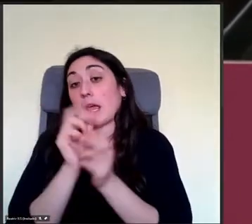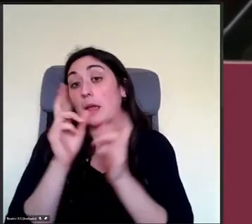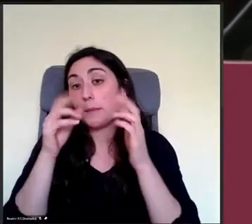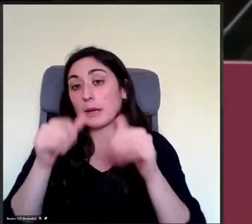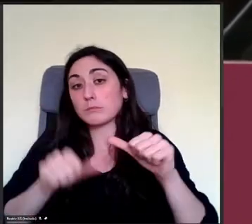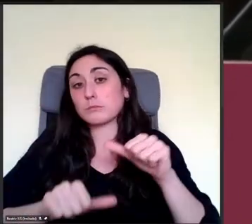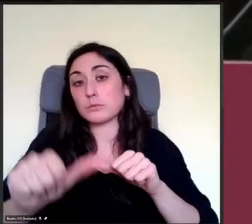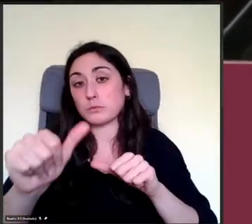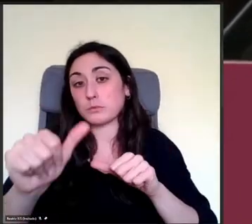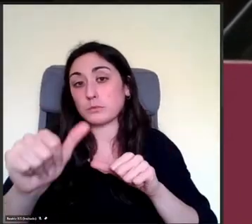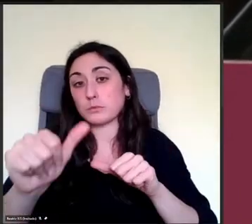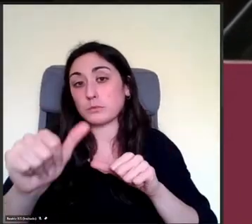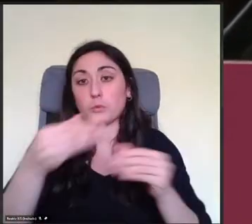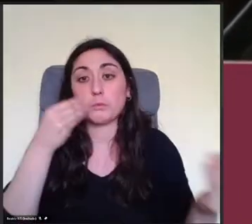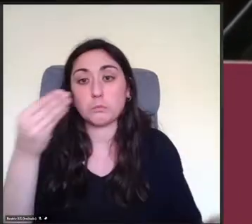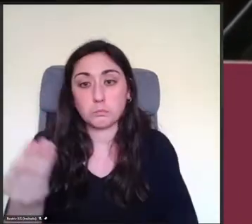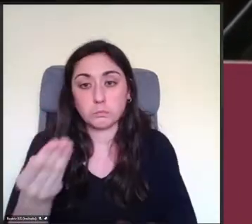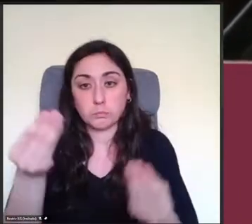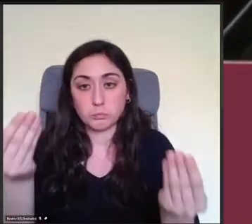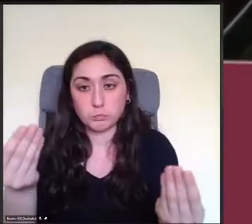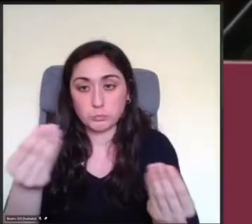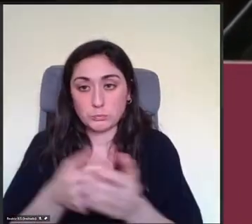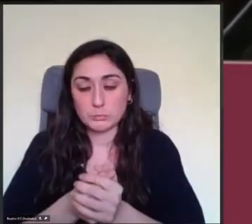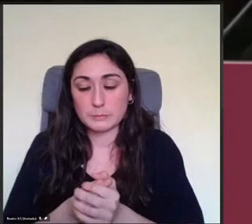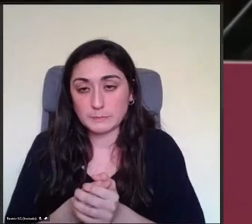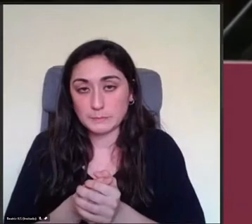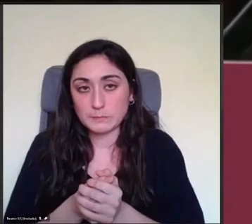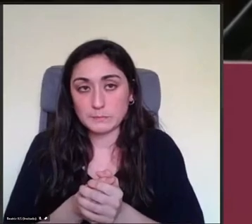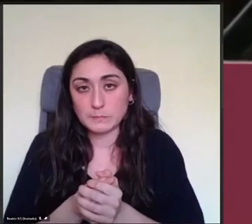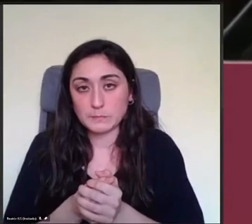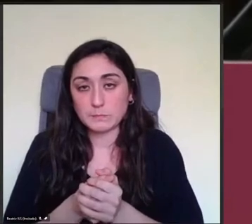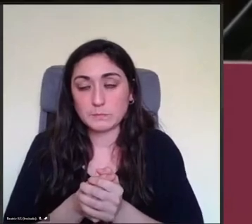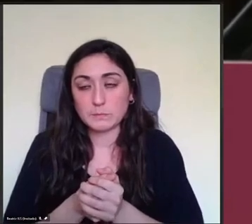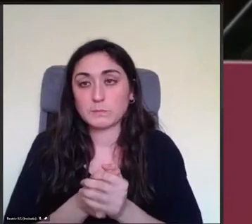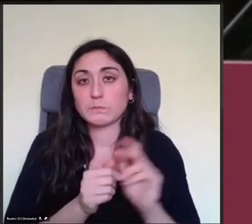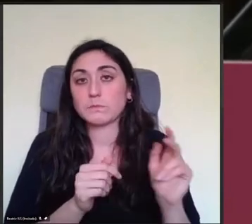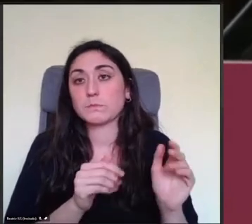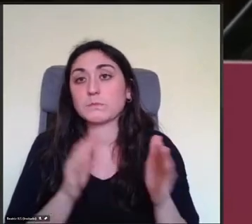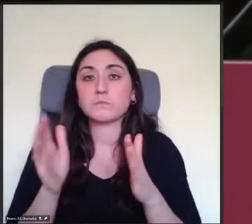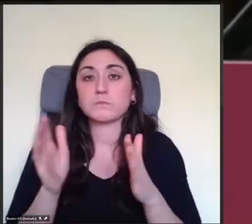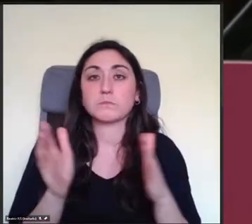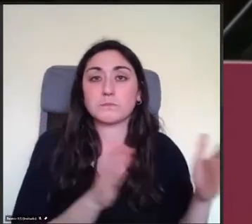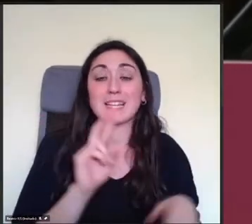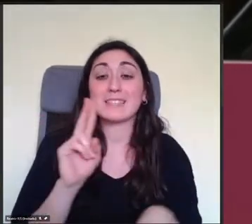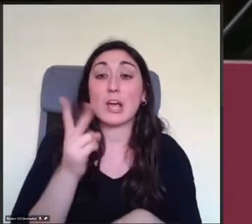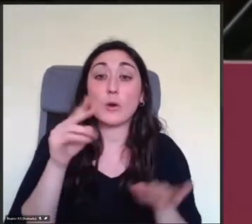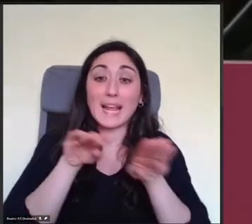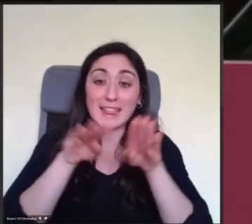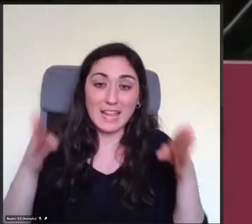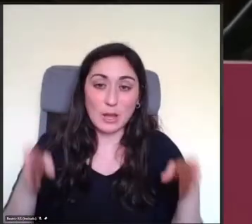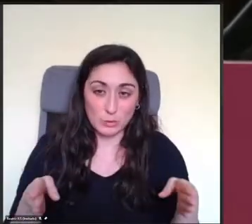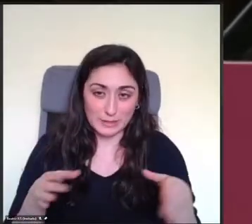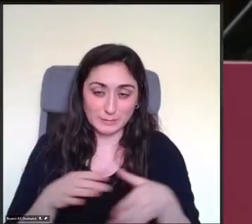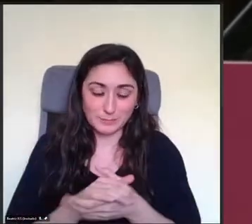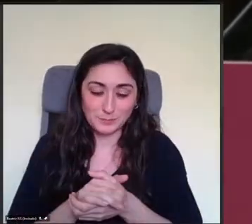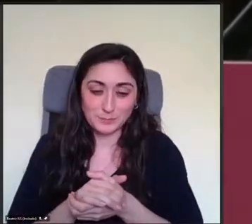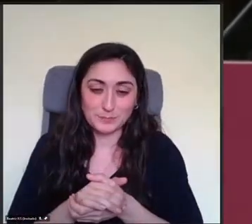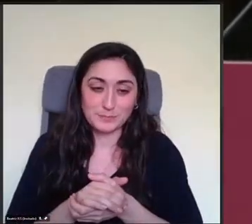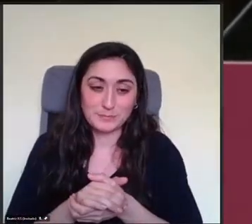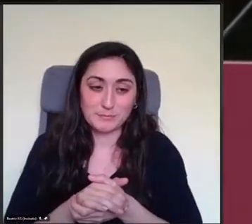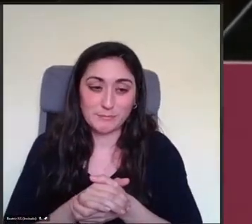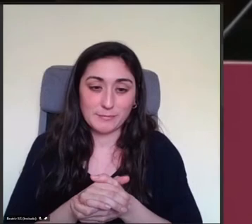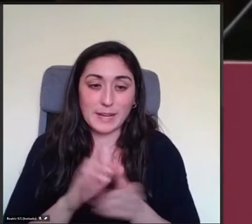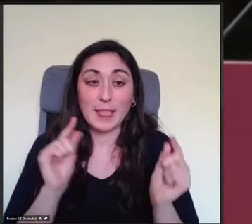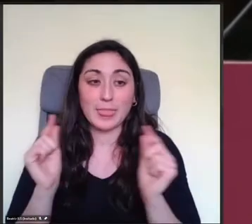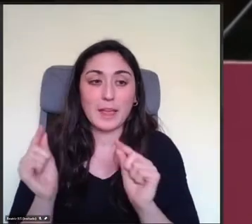futur. Per una altra banda, la segona taula que vàrem tenir, hi va haver, per una banda,